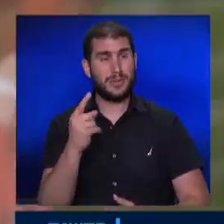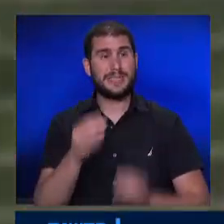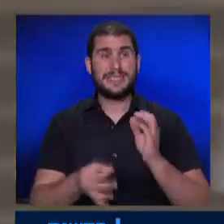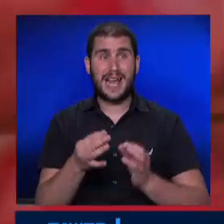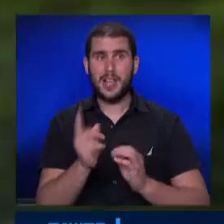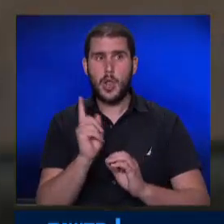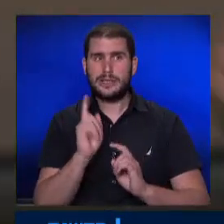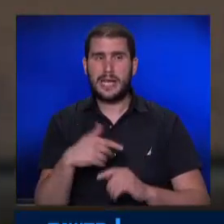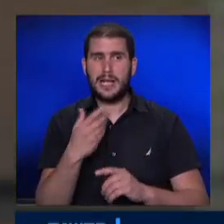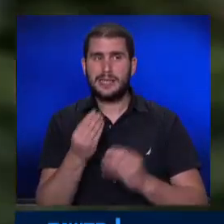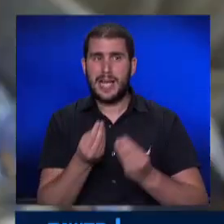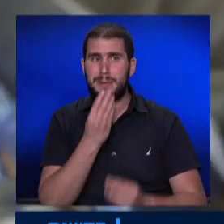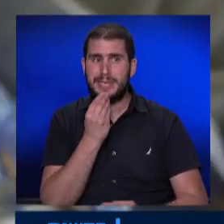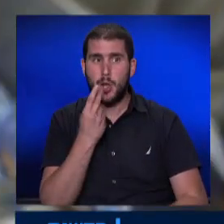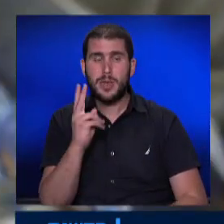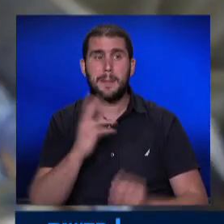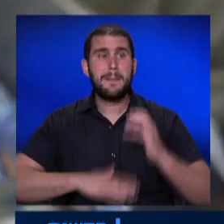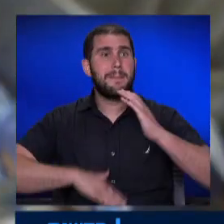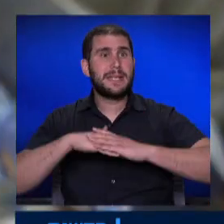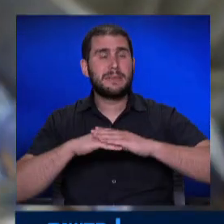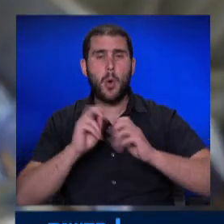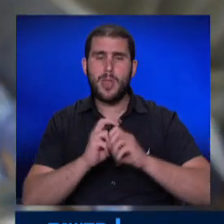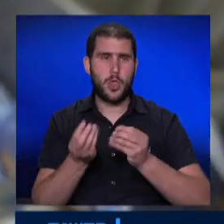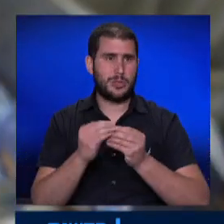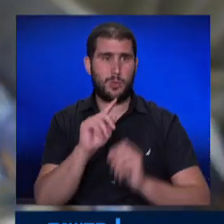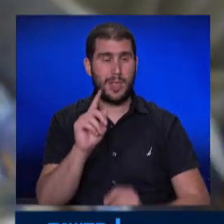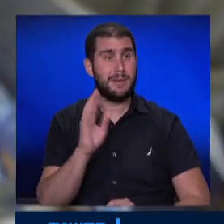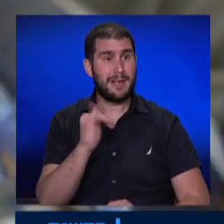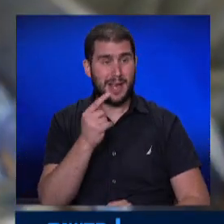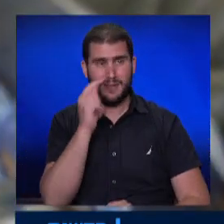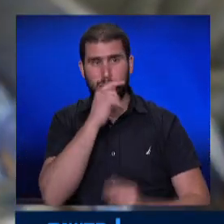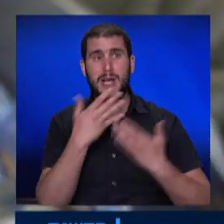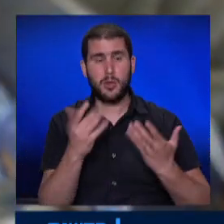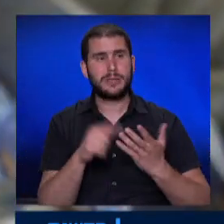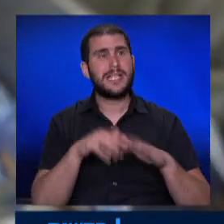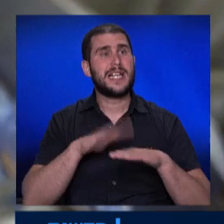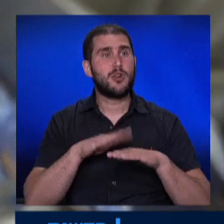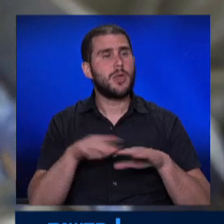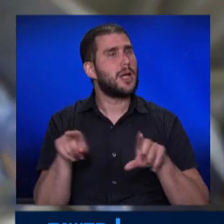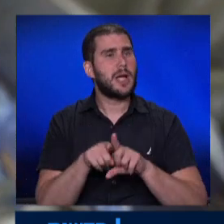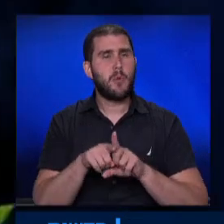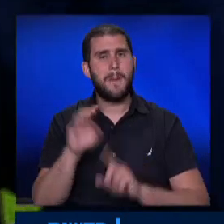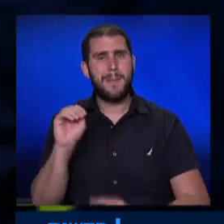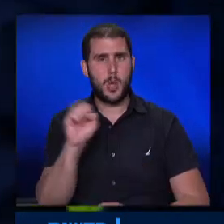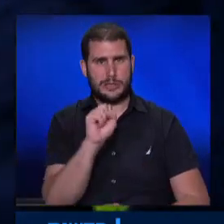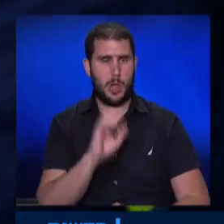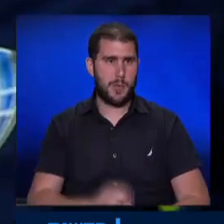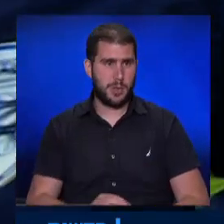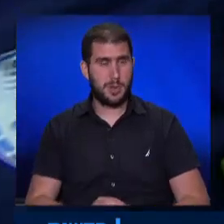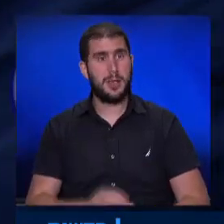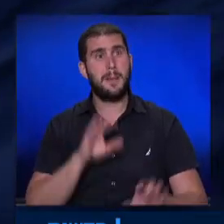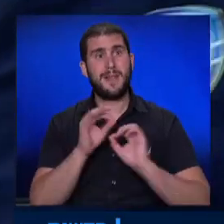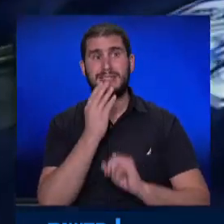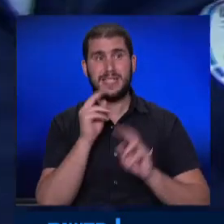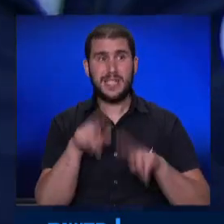שלא אמור לשחק בישראל יותר ממקסימום עוד עונה, אם כן זה פספוס גדול כזה כישרון ברמת מנור סולומון. בנבחרת ישראל